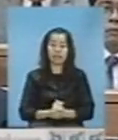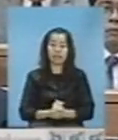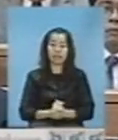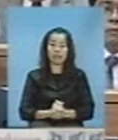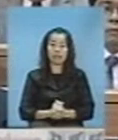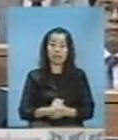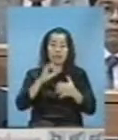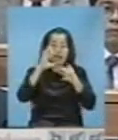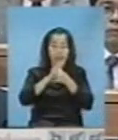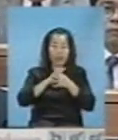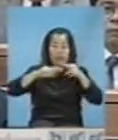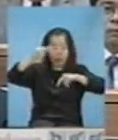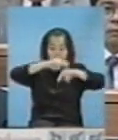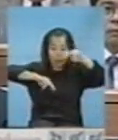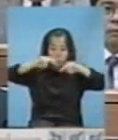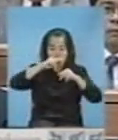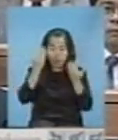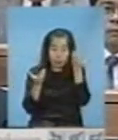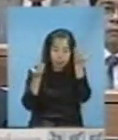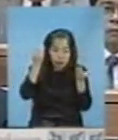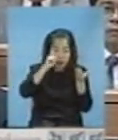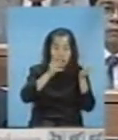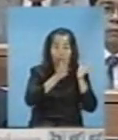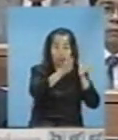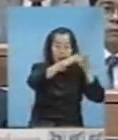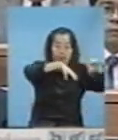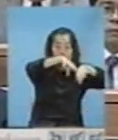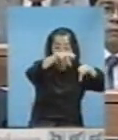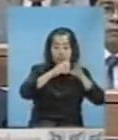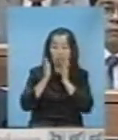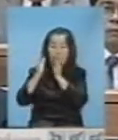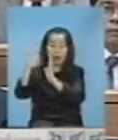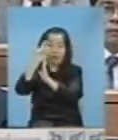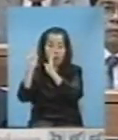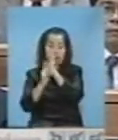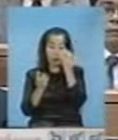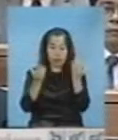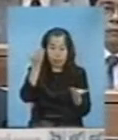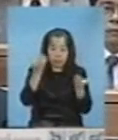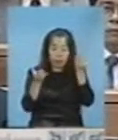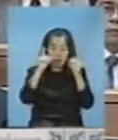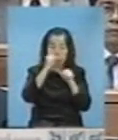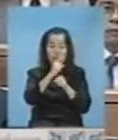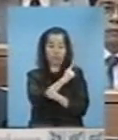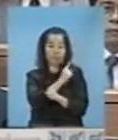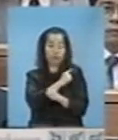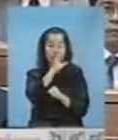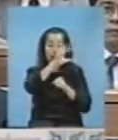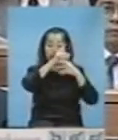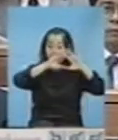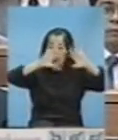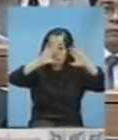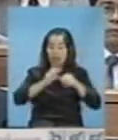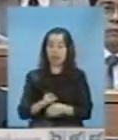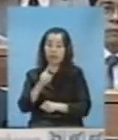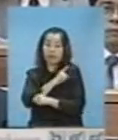ในเรื่องของการตรวจสอบทวงดุลระหว่างฝ่ายบริหารกับนิติบัญญัติในการทำหน้าที่ของรัฐบาลกับฝ่าย